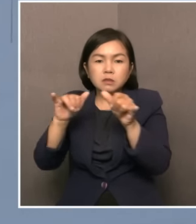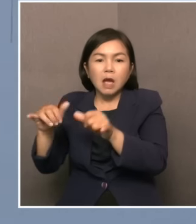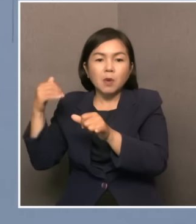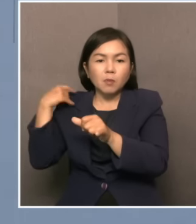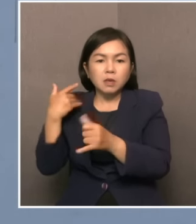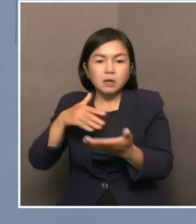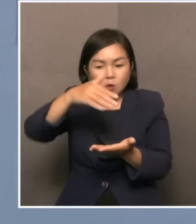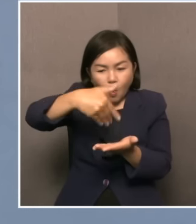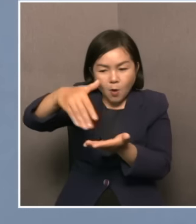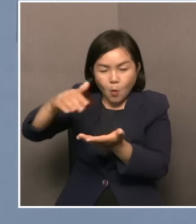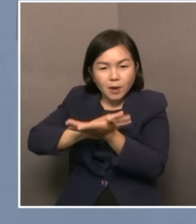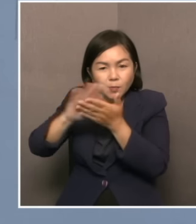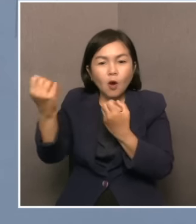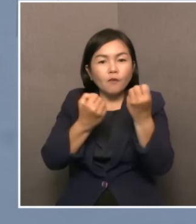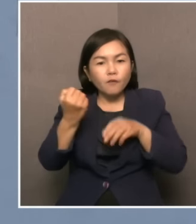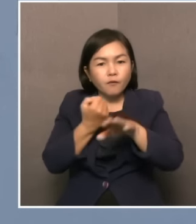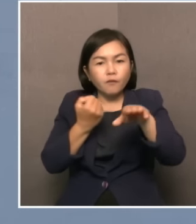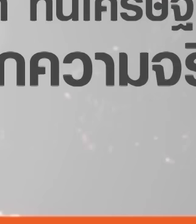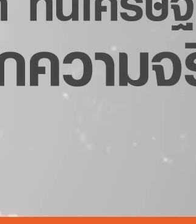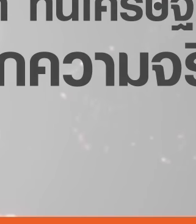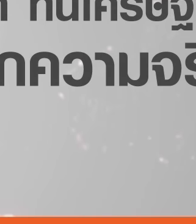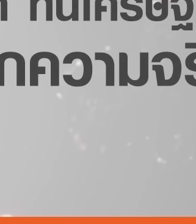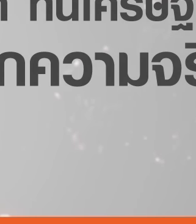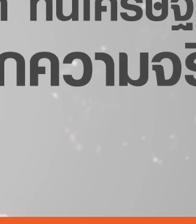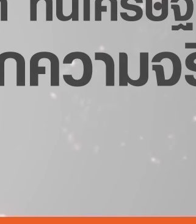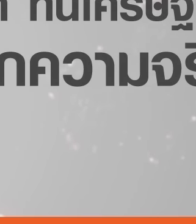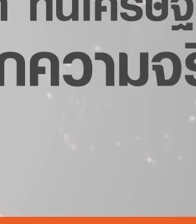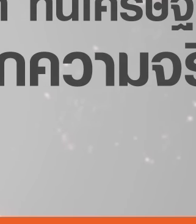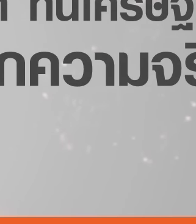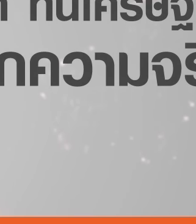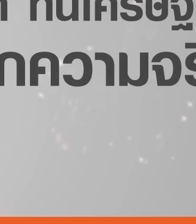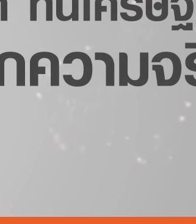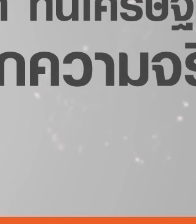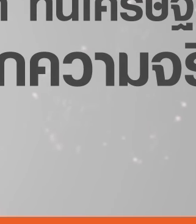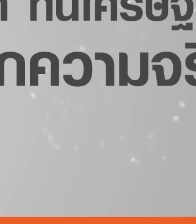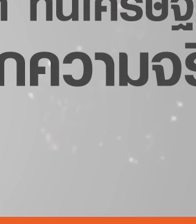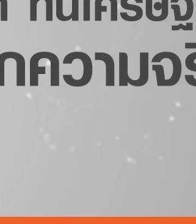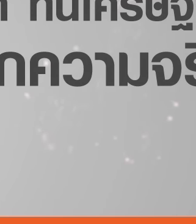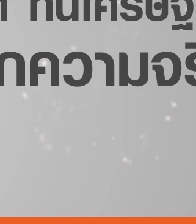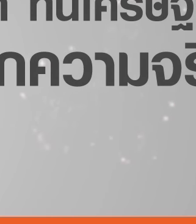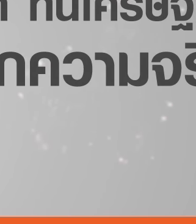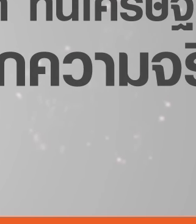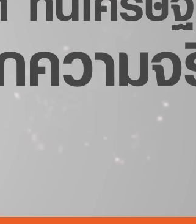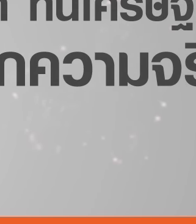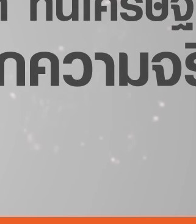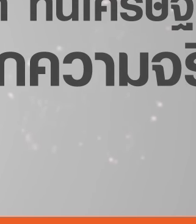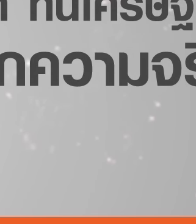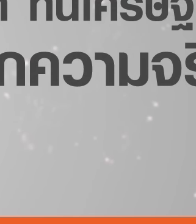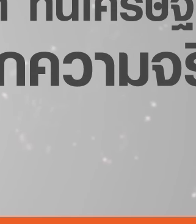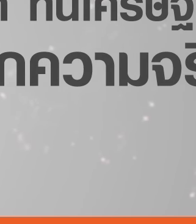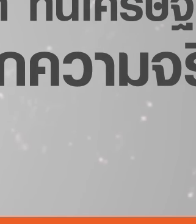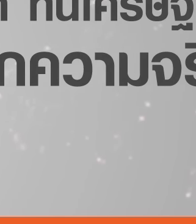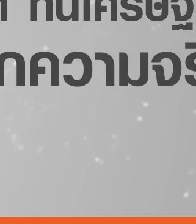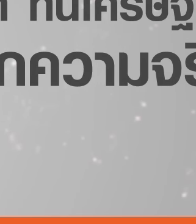การเคลียร์เส้นทางเรียบร้อยแล้วครับขอบคุณที่ติดตามรับชมรายการ TNNนิวสข่าวเที่ยมนะครับอย่าลืมกด